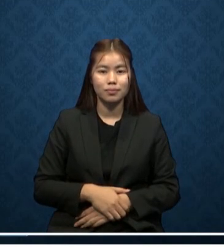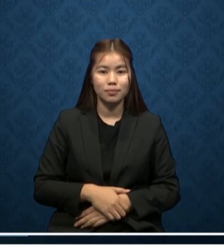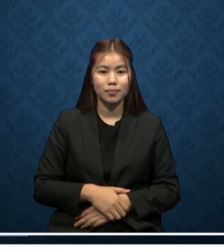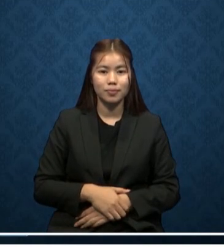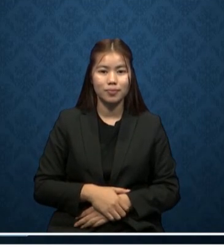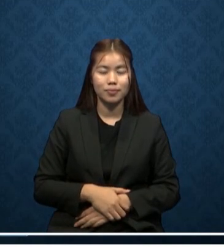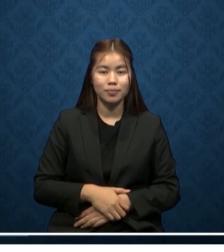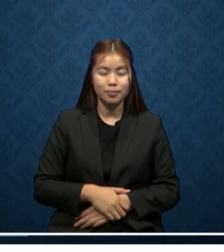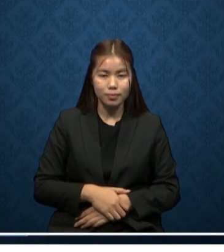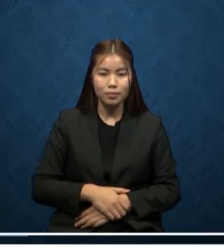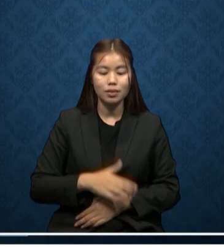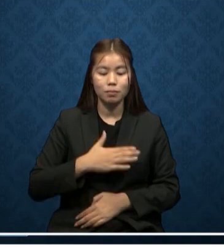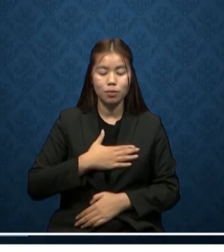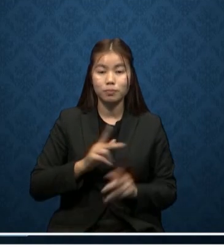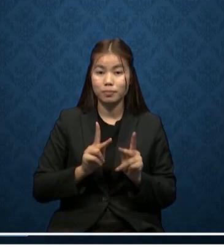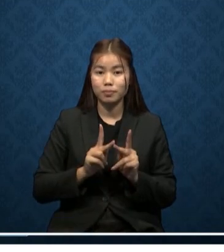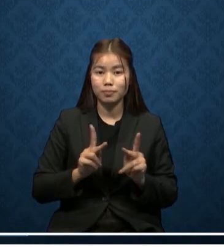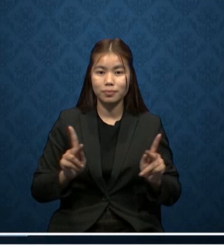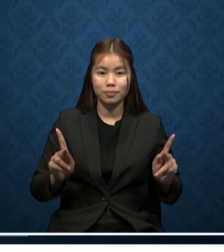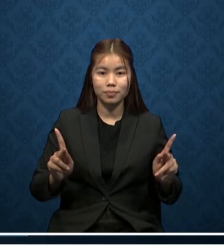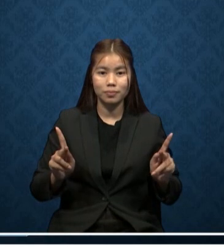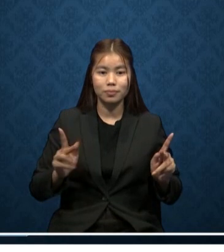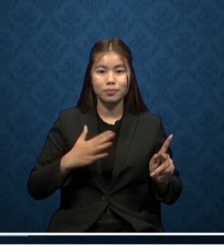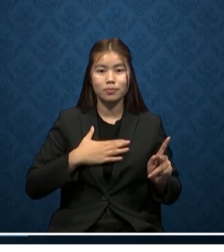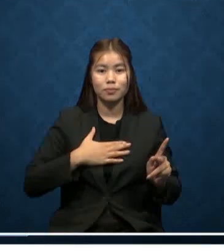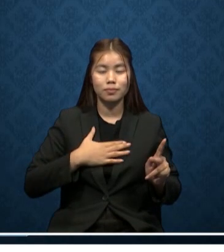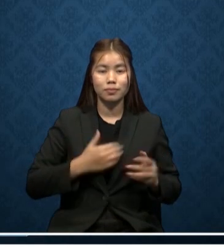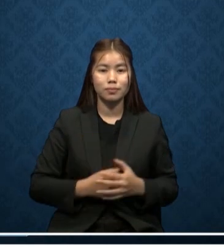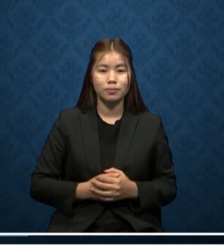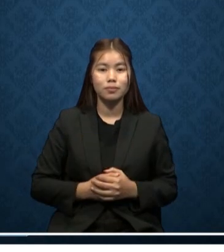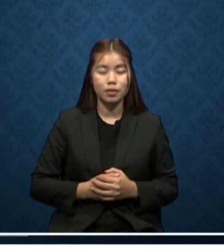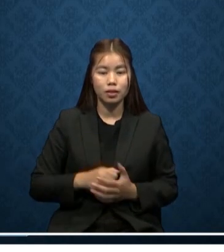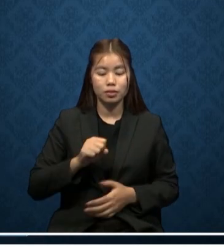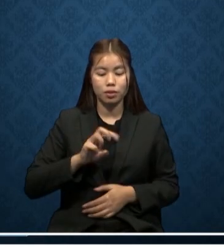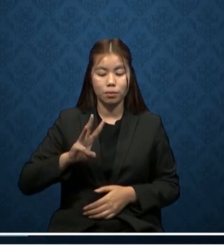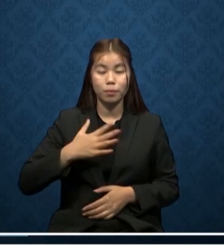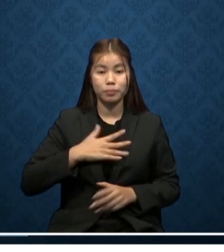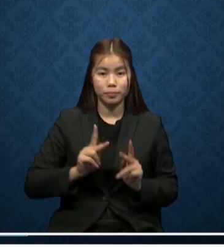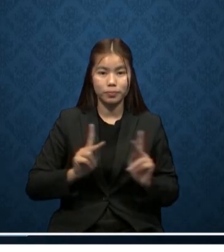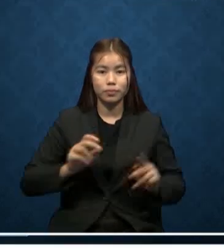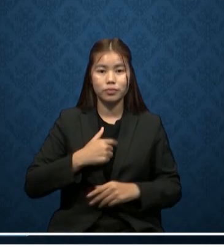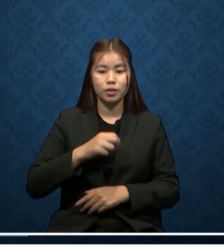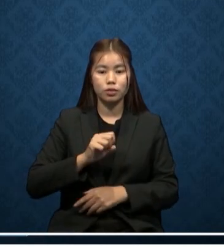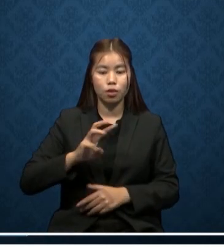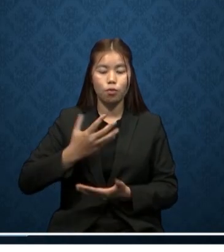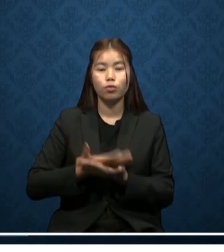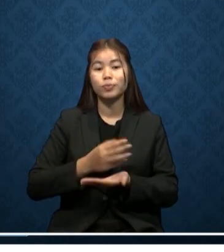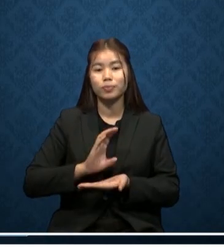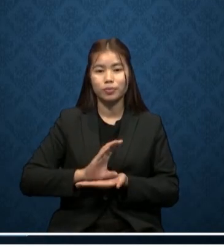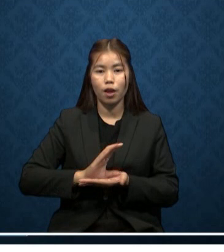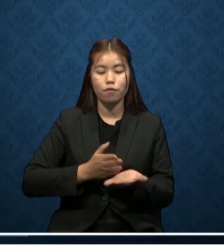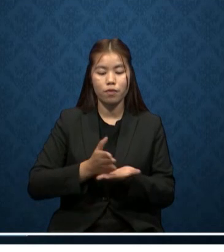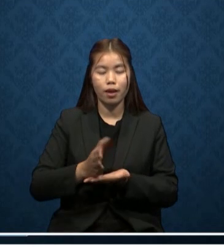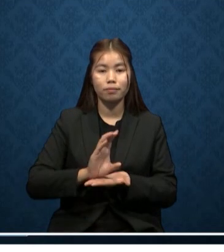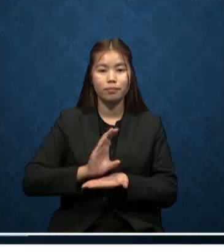ว่าในส่วนกรรมาธิการของวุฒิสภากับงานงบมารหพิสภาเนี่ย